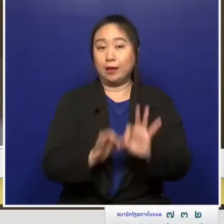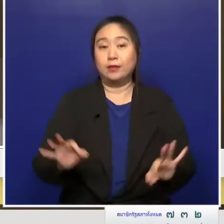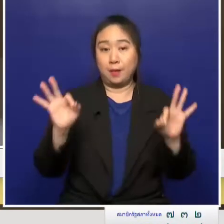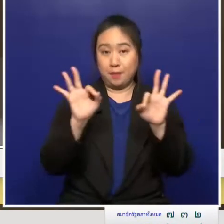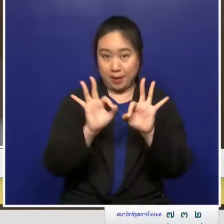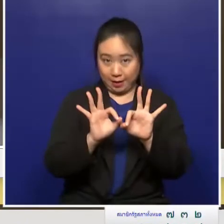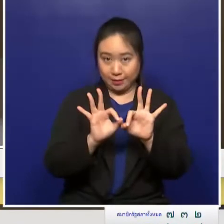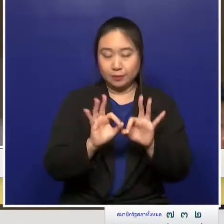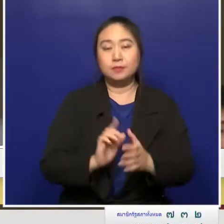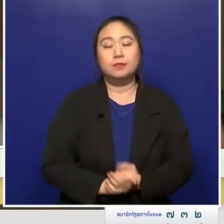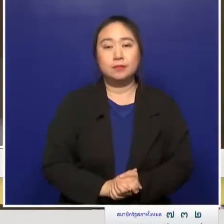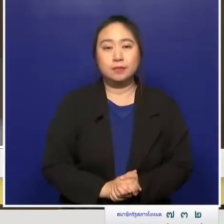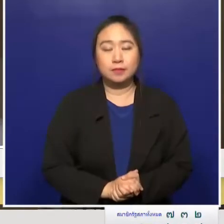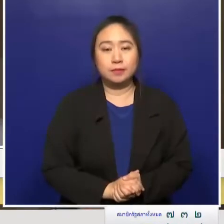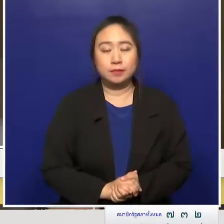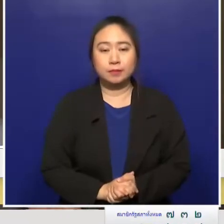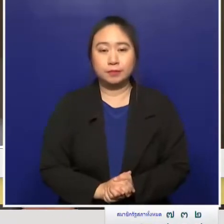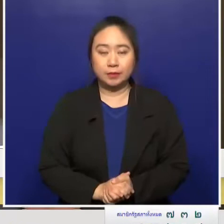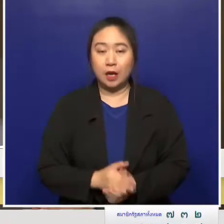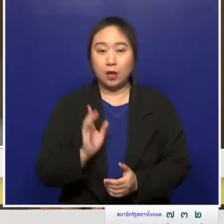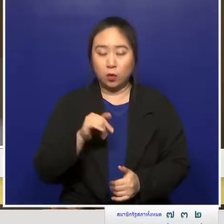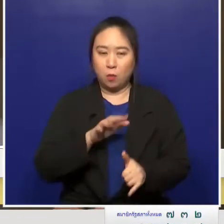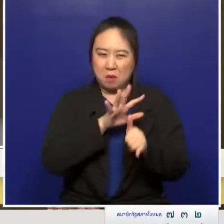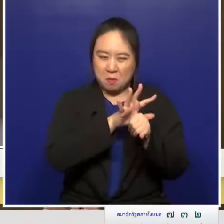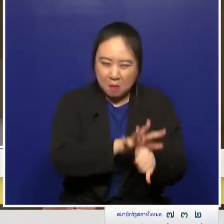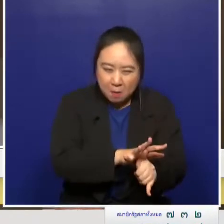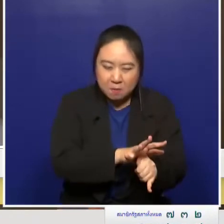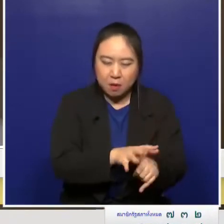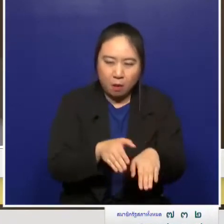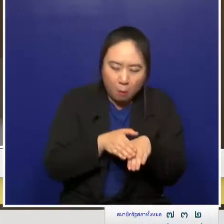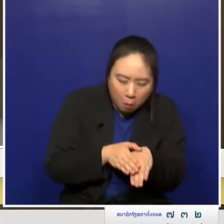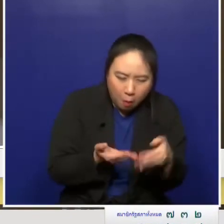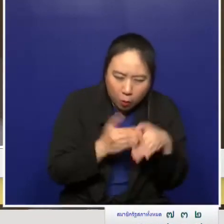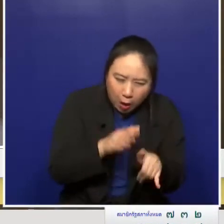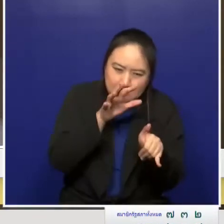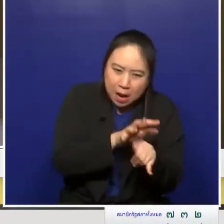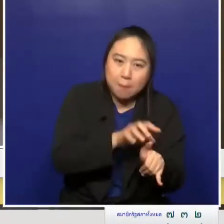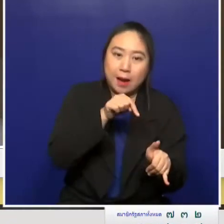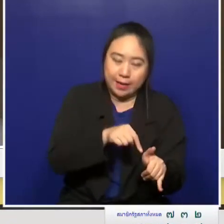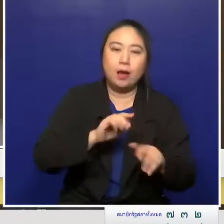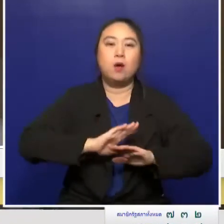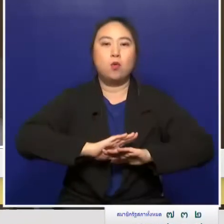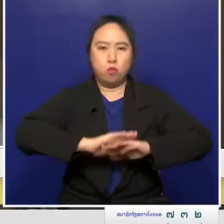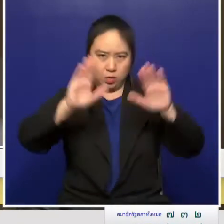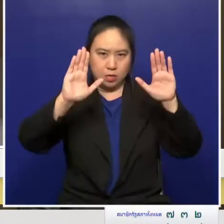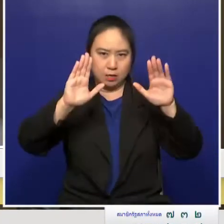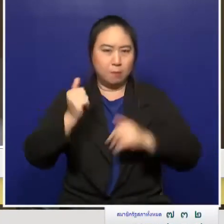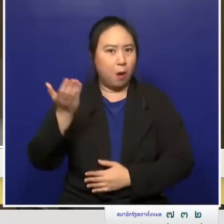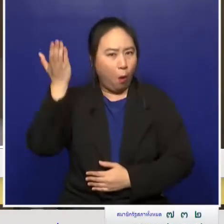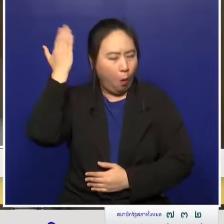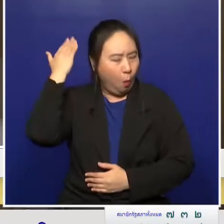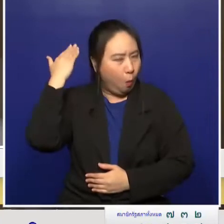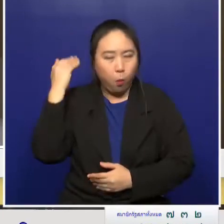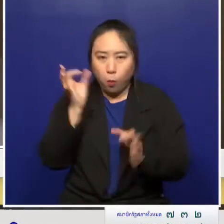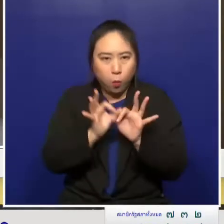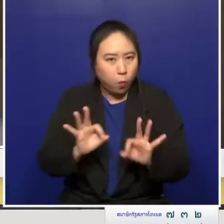ฏิรูปก็คือการเลิกทาสซึ่งเป็นเรื่องที่ยิ่งใหญ่มากในยุคนั้นสมัยนั้นป